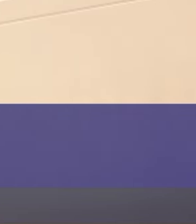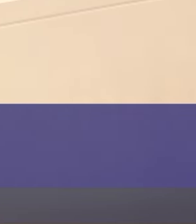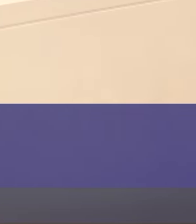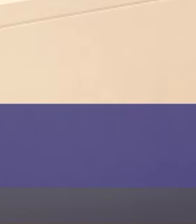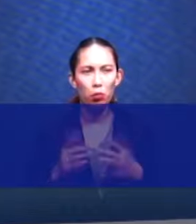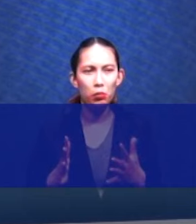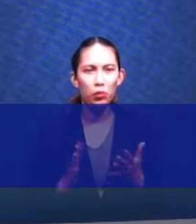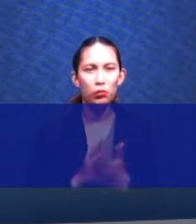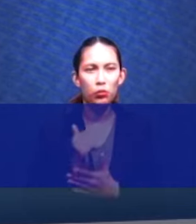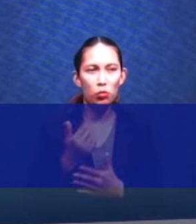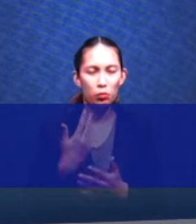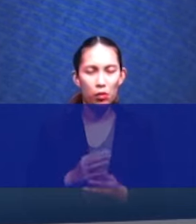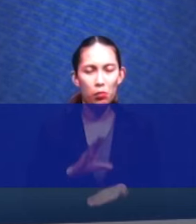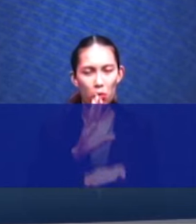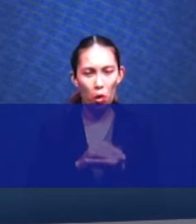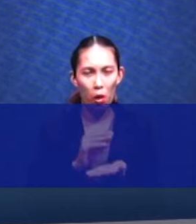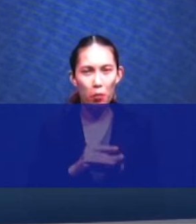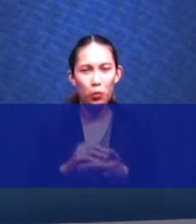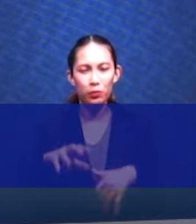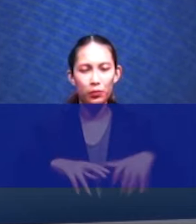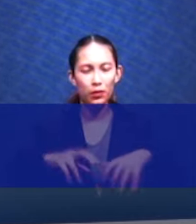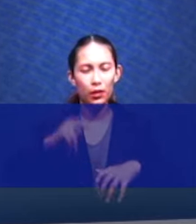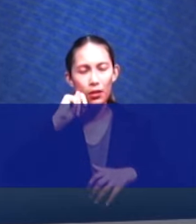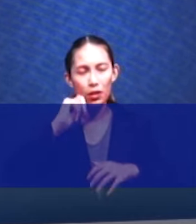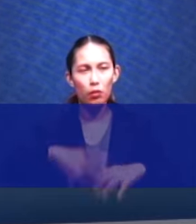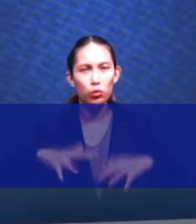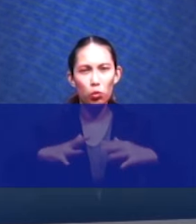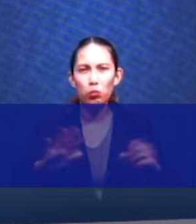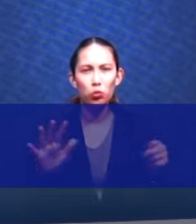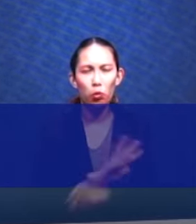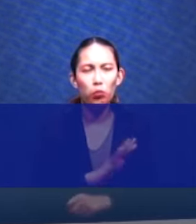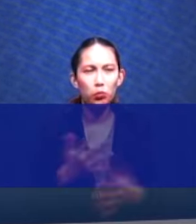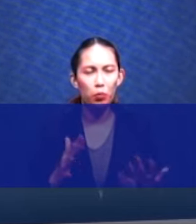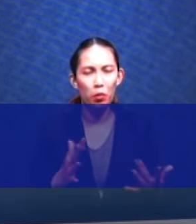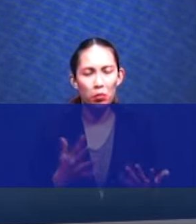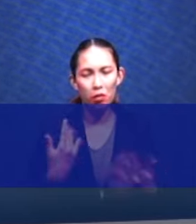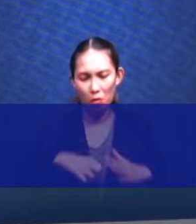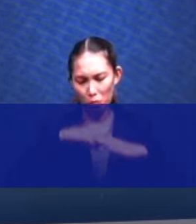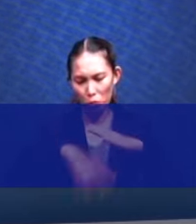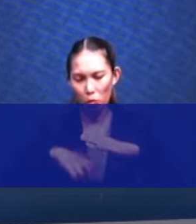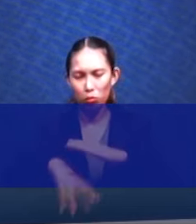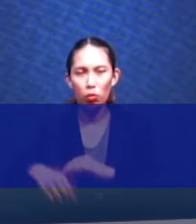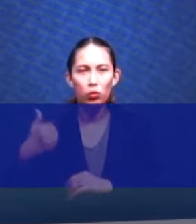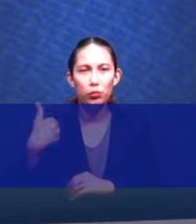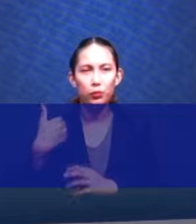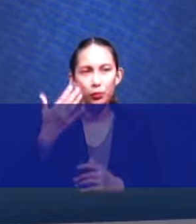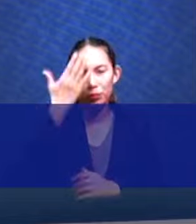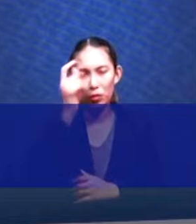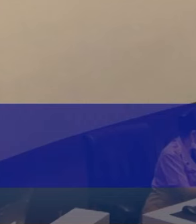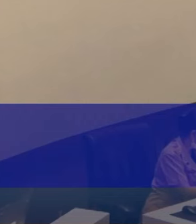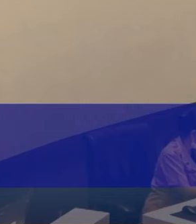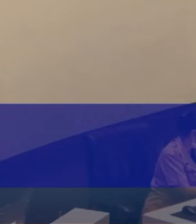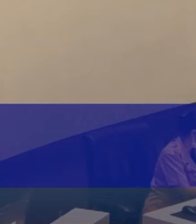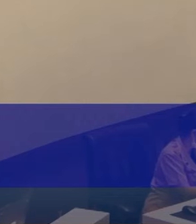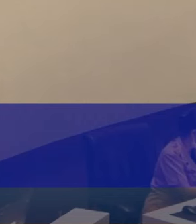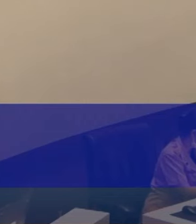างน้ำถามโดยนายนพดลพริ้งสกุลสมาชิกวุฒิสภาเป็นผู้ตั้งถามนายกรัฐมนตรีซึ่งนายทร